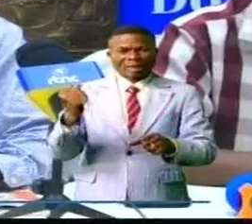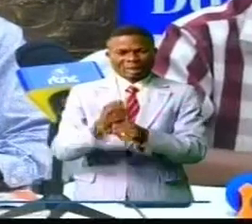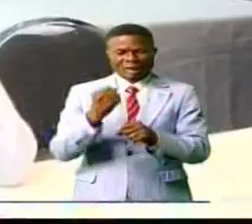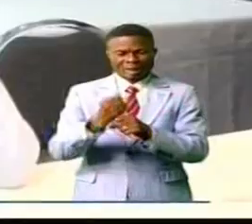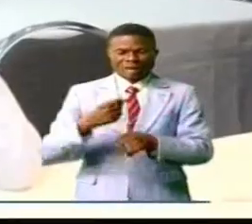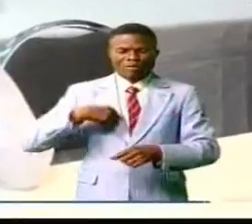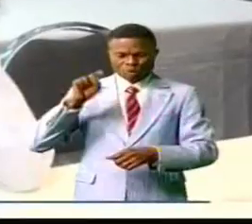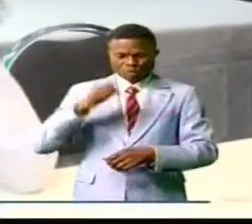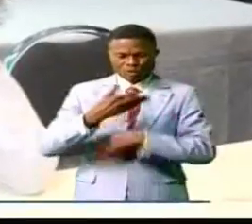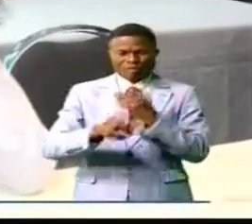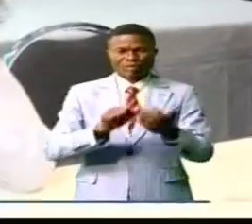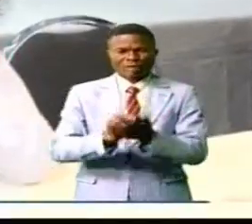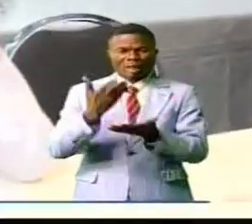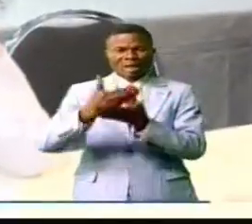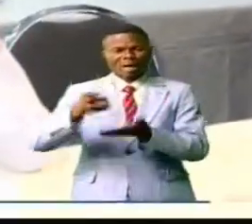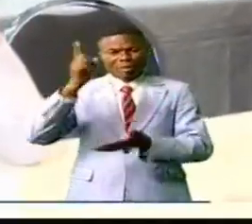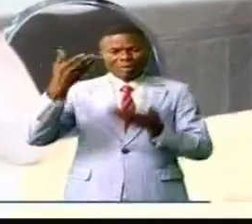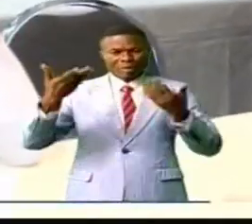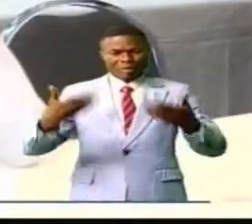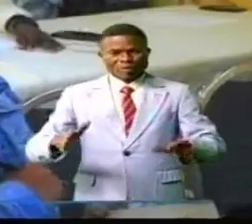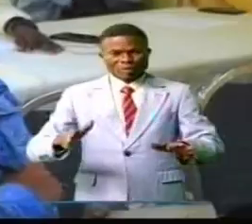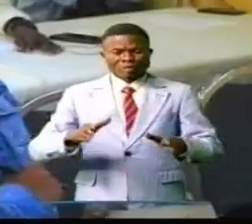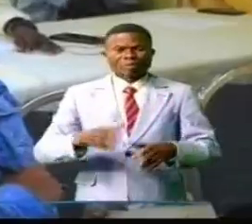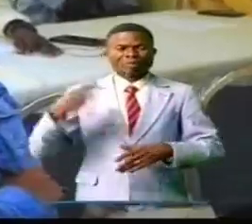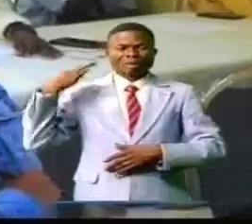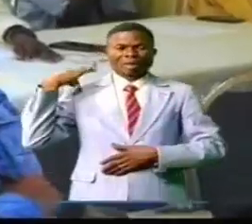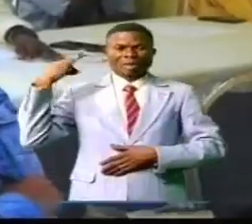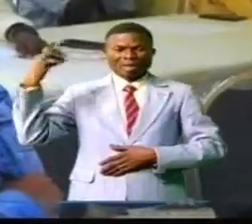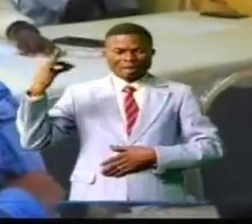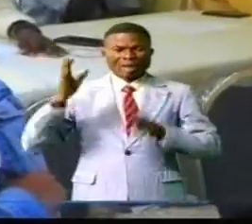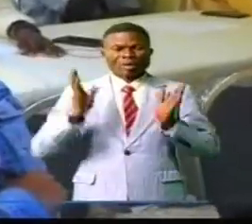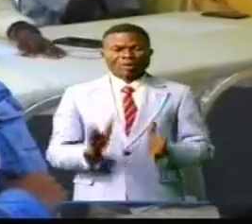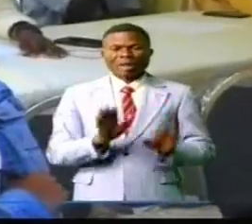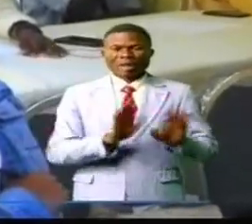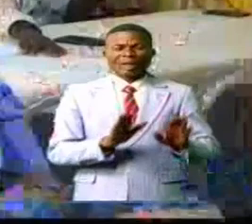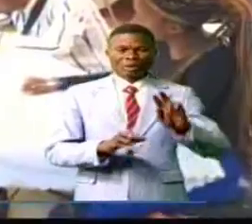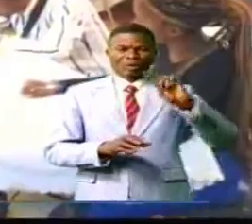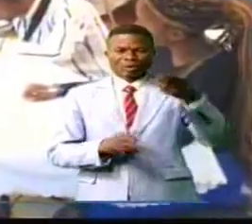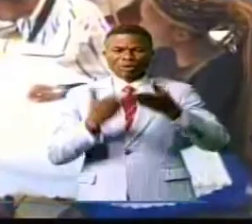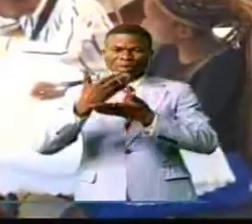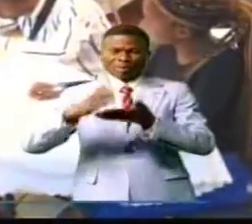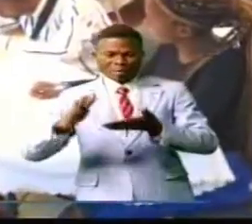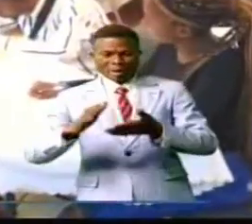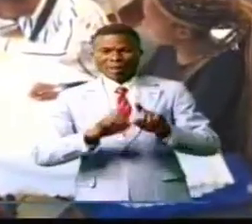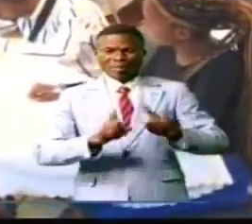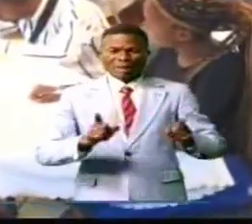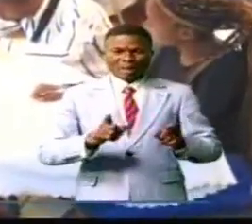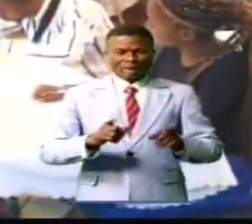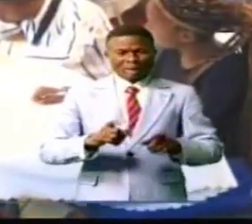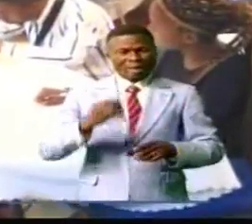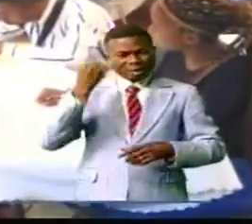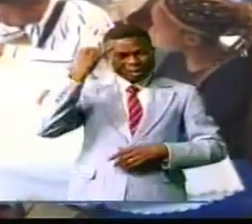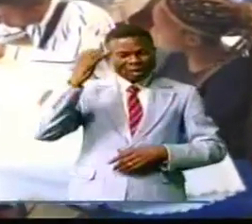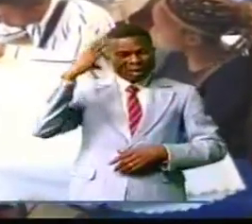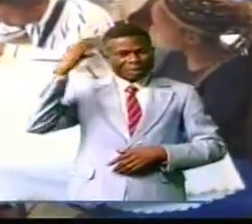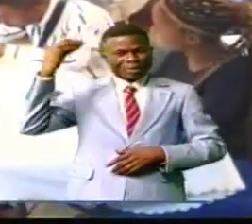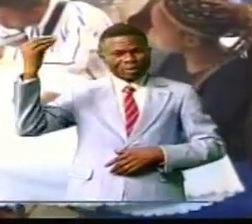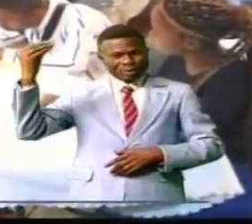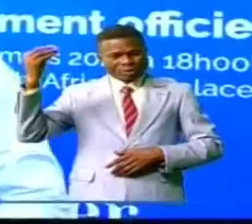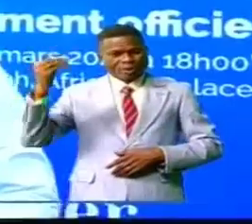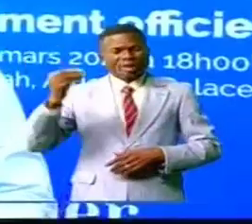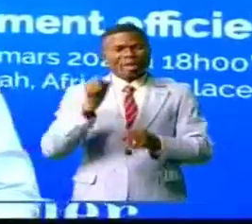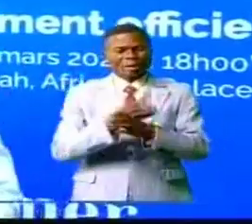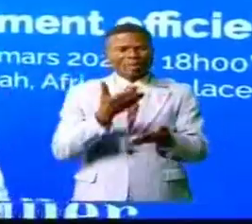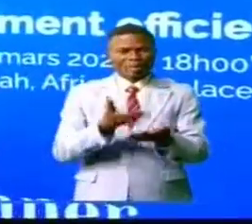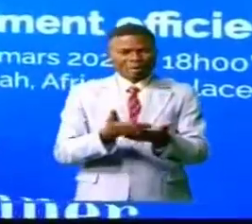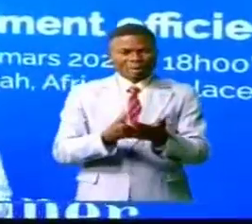nous avons. Premier épisode terminé, le candidat attend le deuxième round. Dans l'entretemps, l'optimisme et l'espoir sont